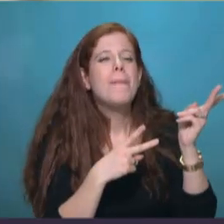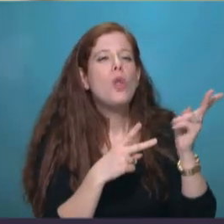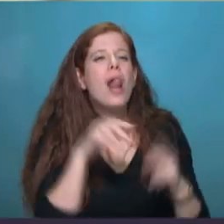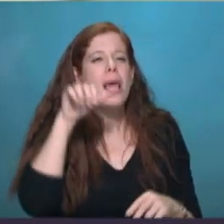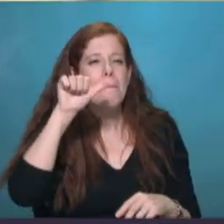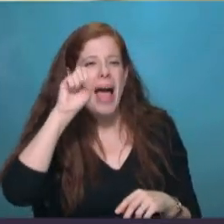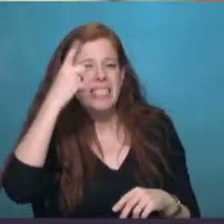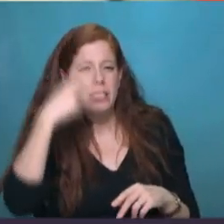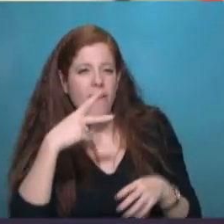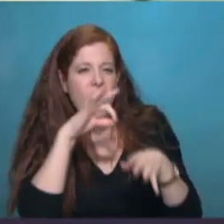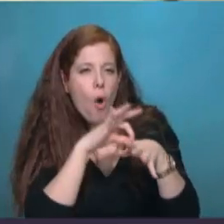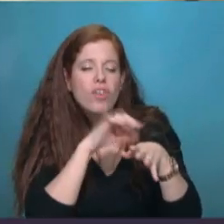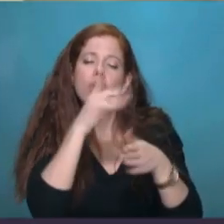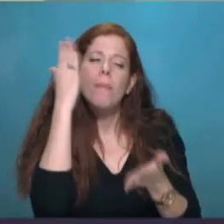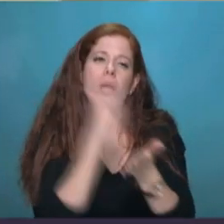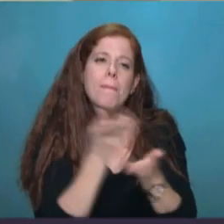נקבע מותו.